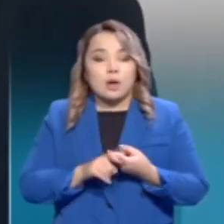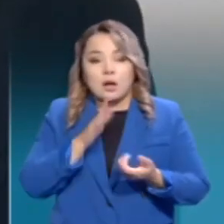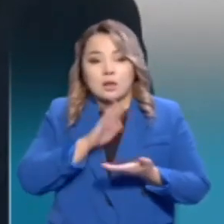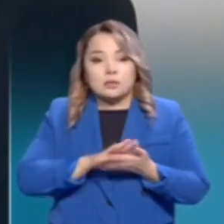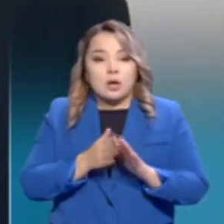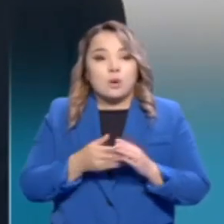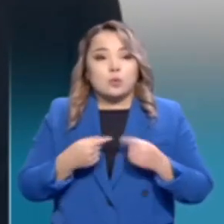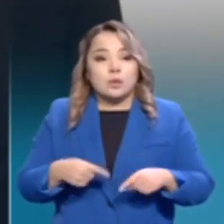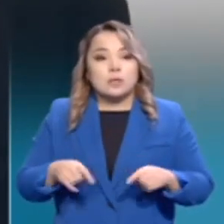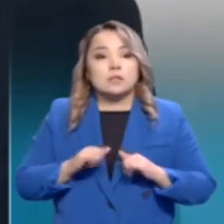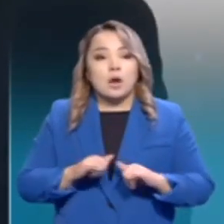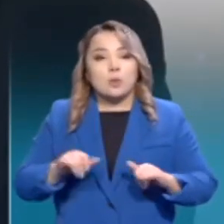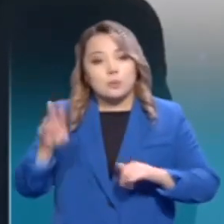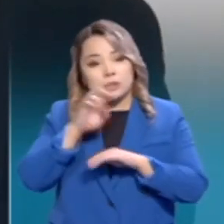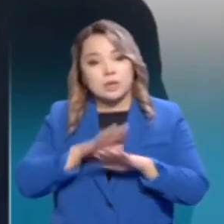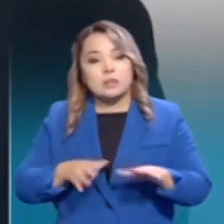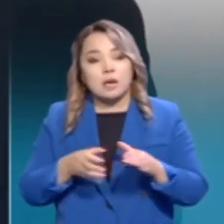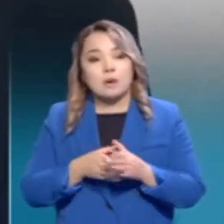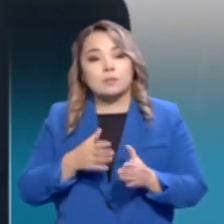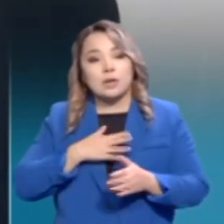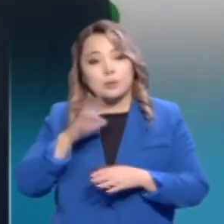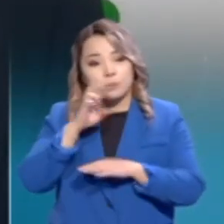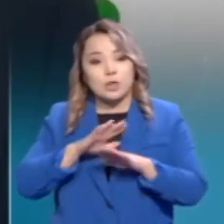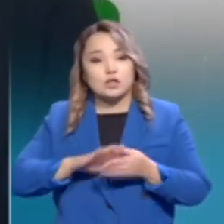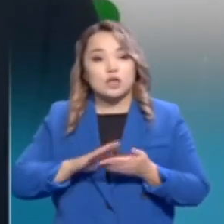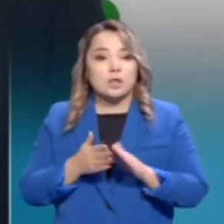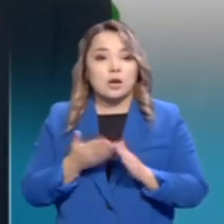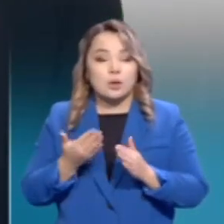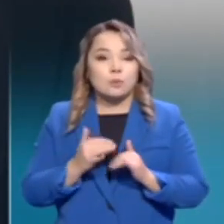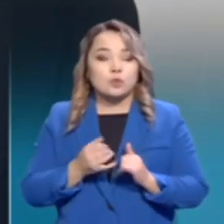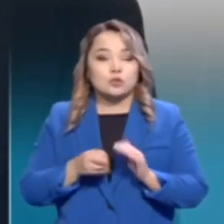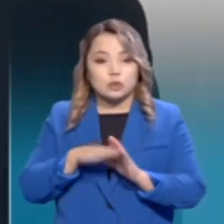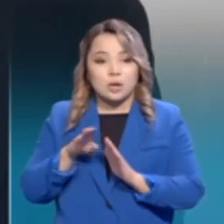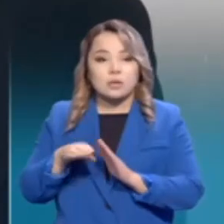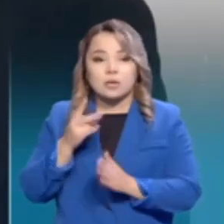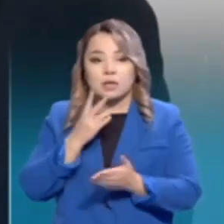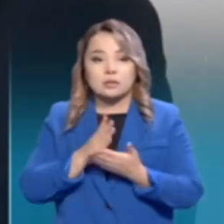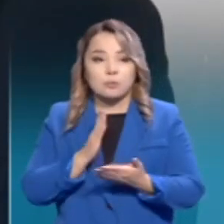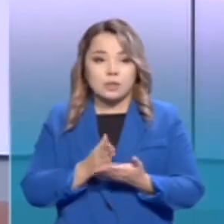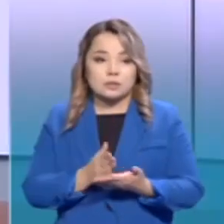кезінде өзге дамушы елдерге қарағанда біздің мемлекеттегі жағдай анағұрлым жақсы болды.